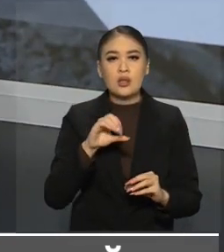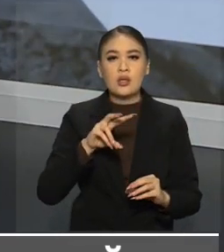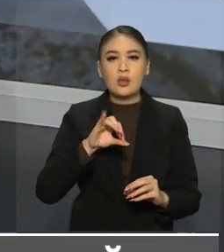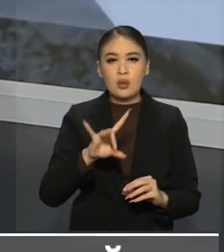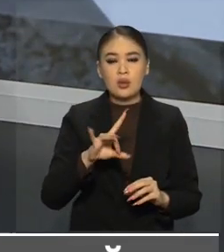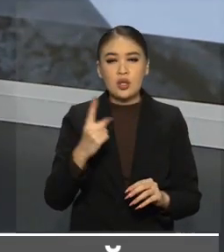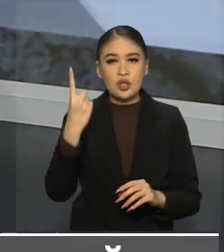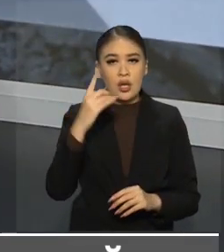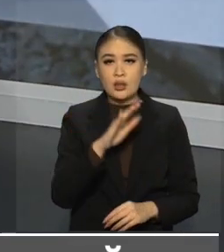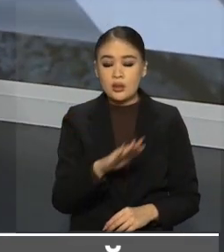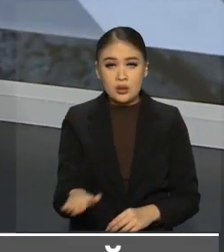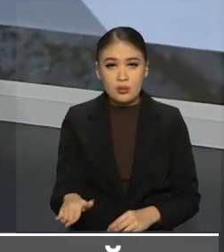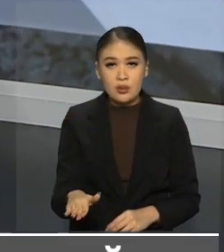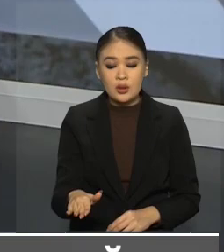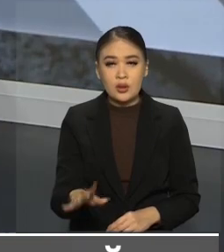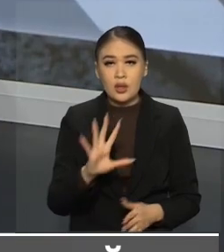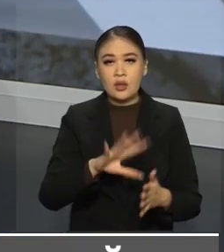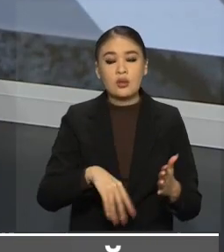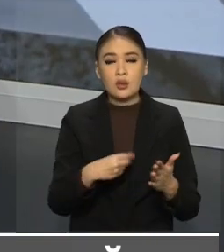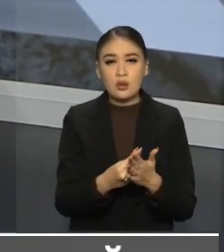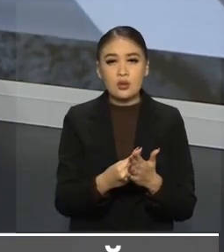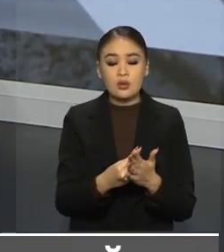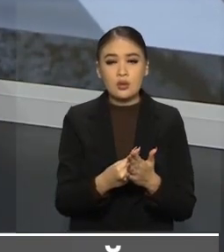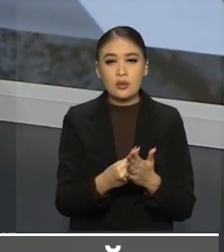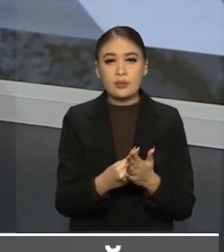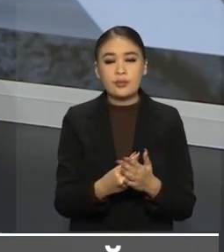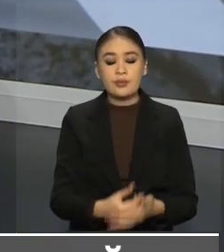Арселор жалғыз емес, осы жаңағы